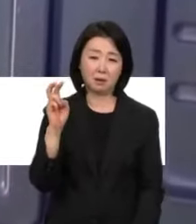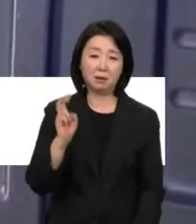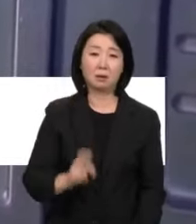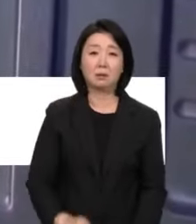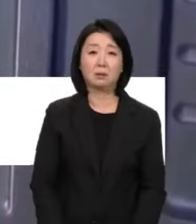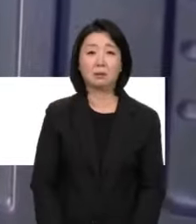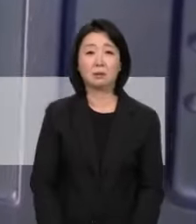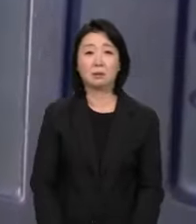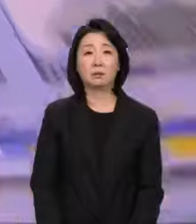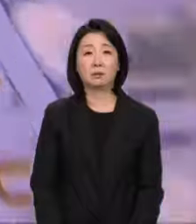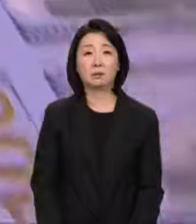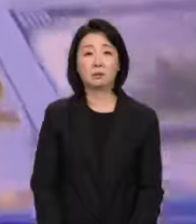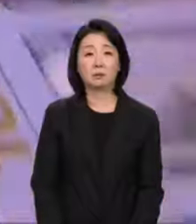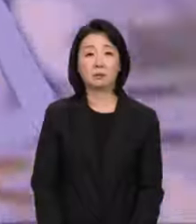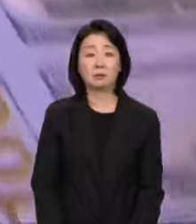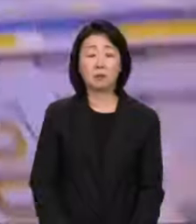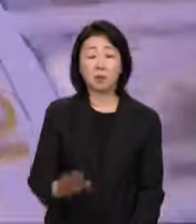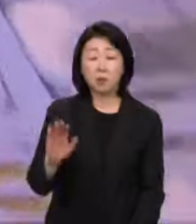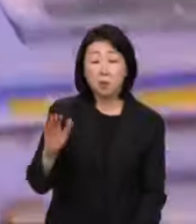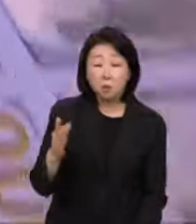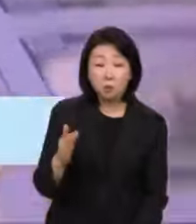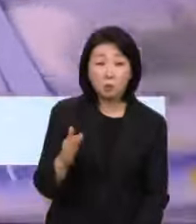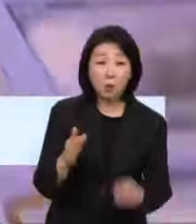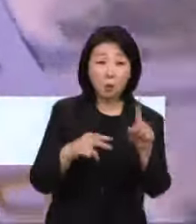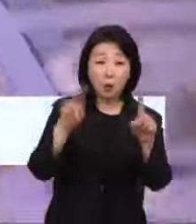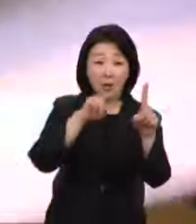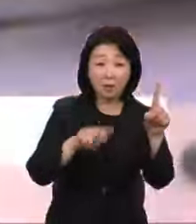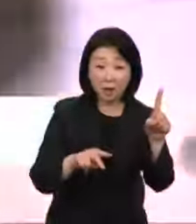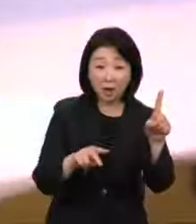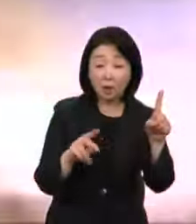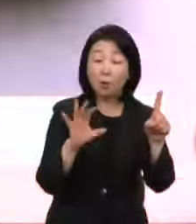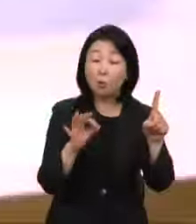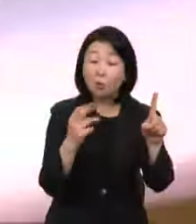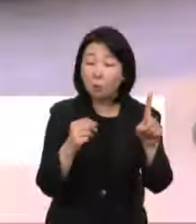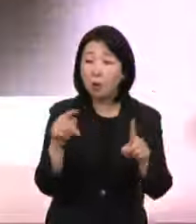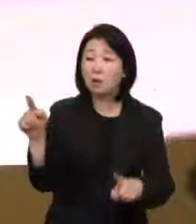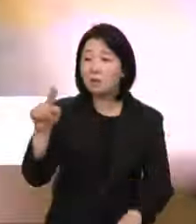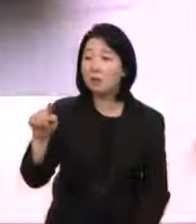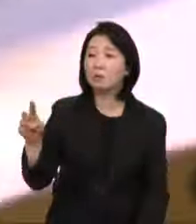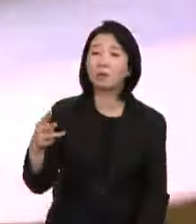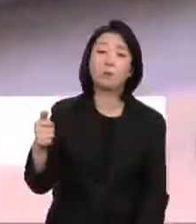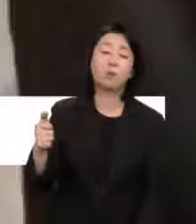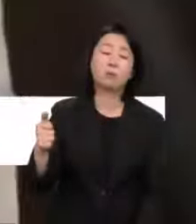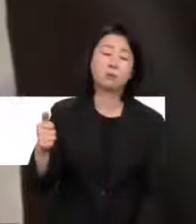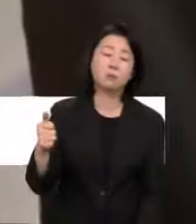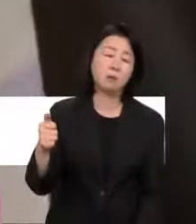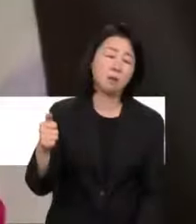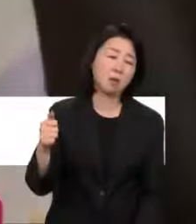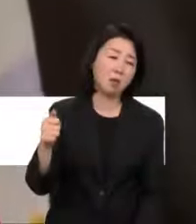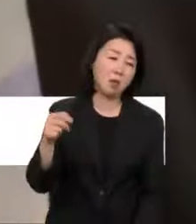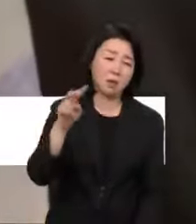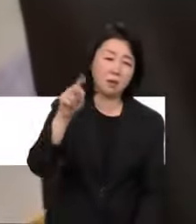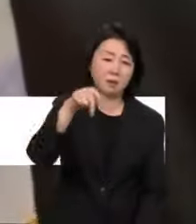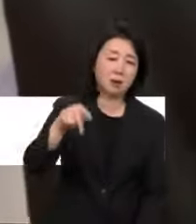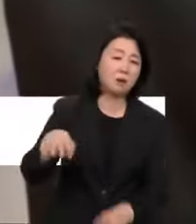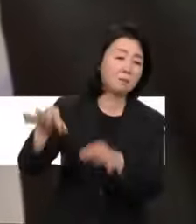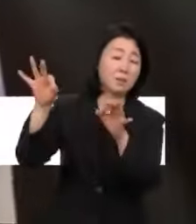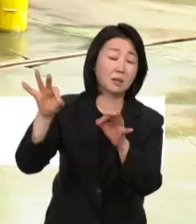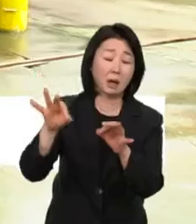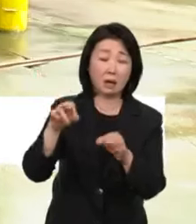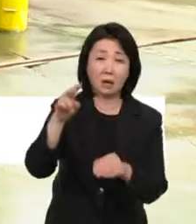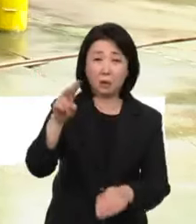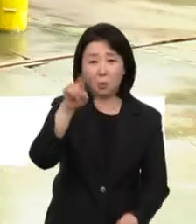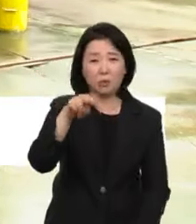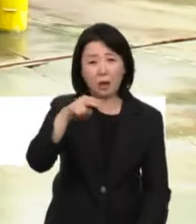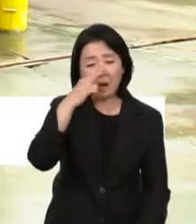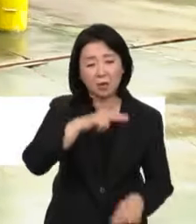전망인 것 같고. 최근 원달러 환율이 1,350원을 웃도는 등 고환율이 이어지면서 달러로